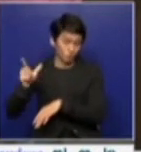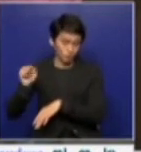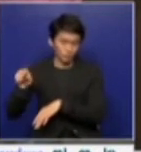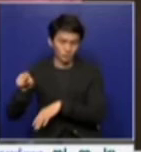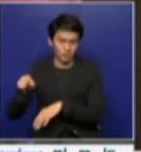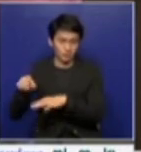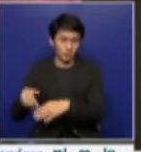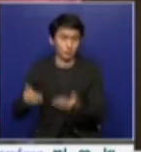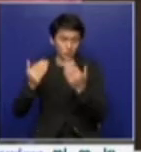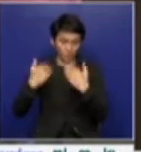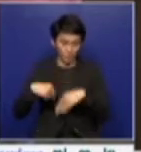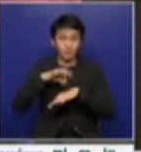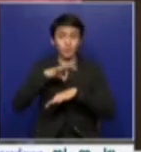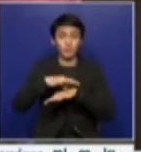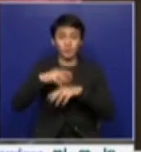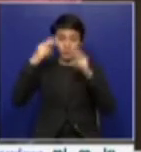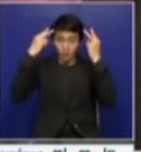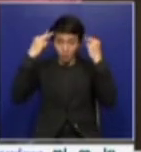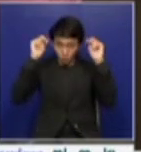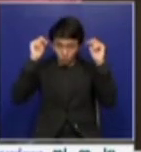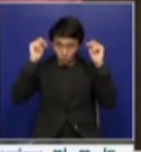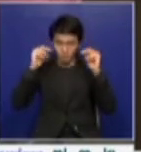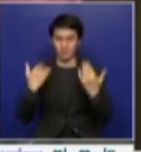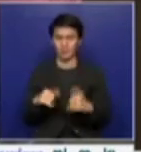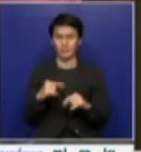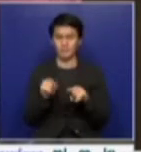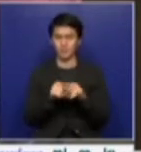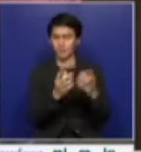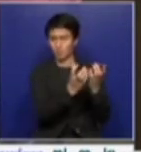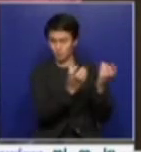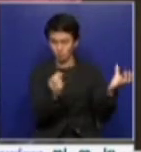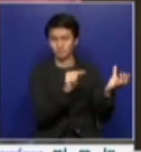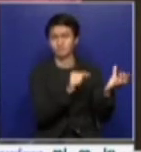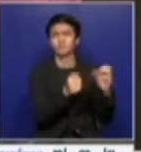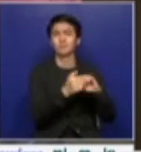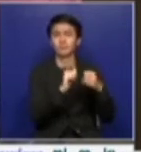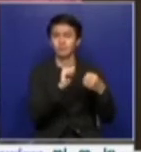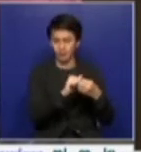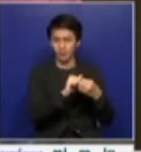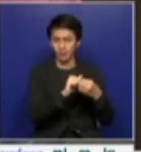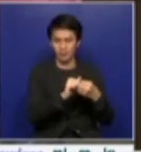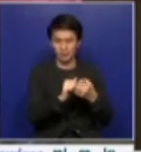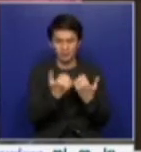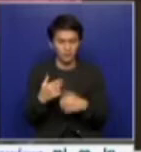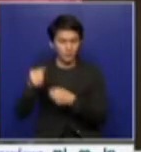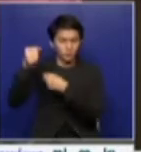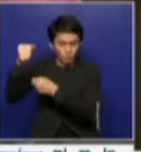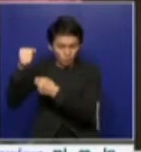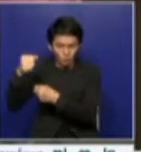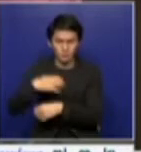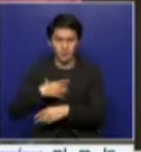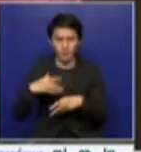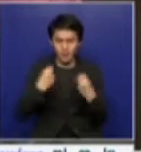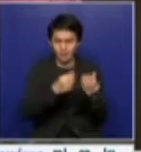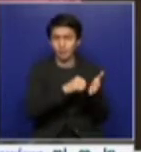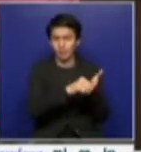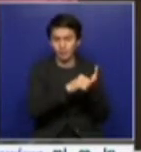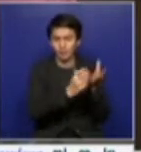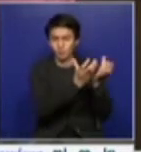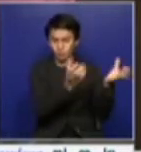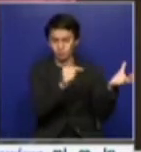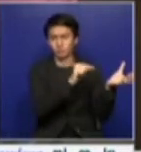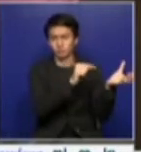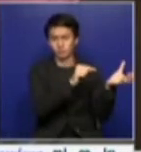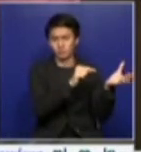นายกรัฐมนตรีเมื่อเราทำนมมีปัญหาจึงเกิดการเรียกร้องให้มีการแก้ไขเพิ่ม